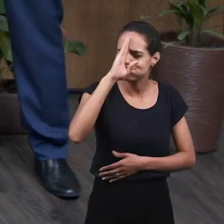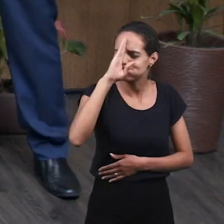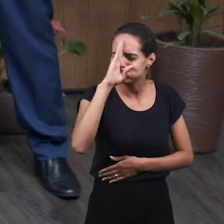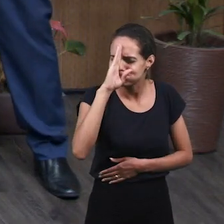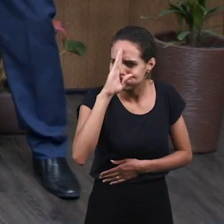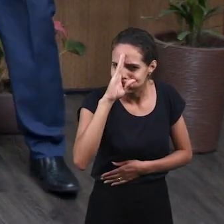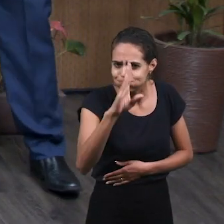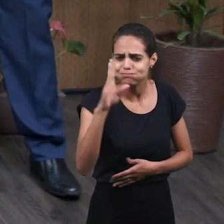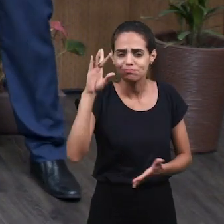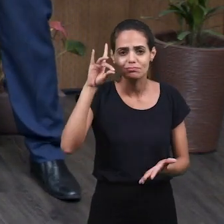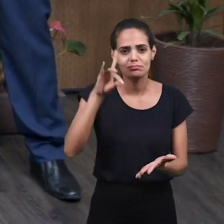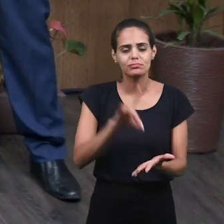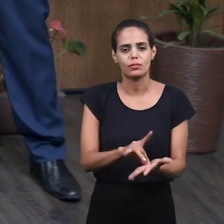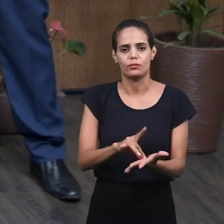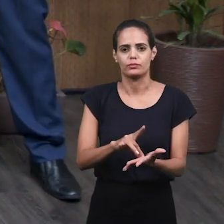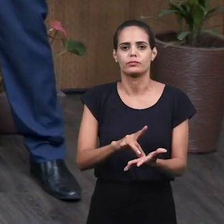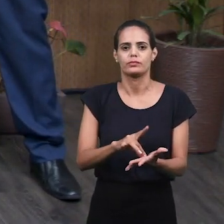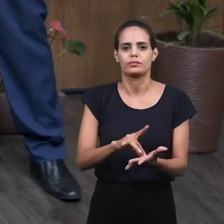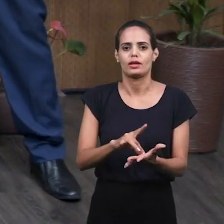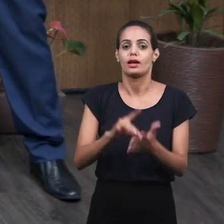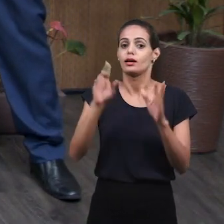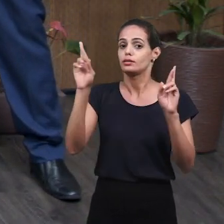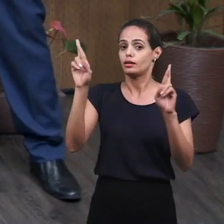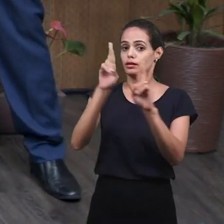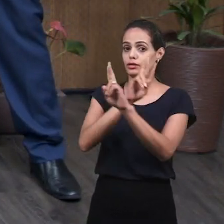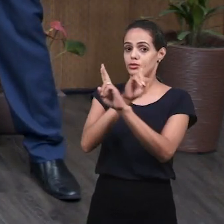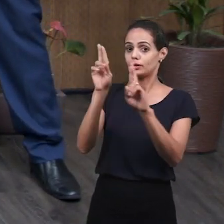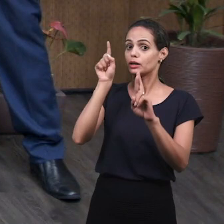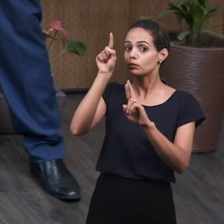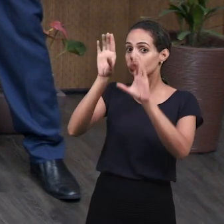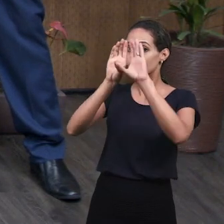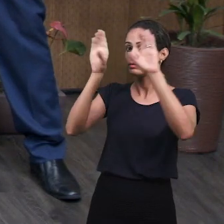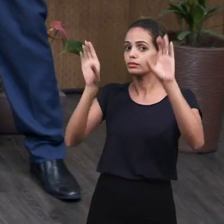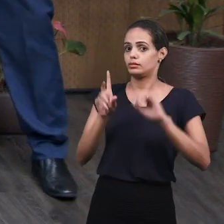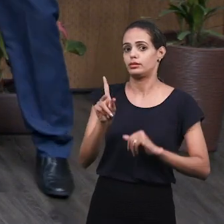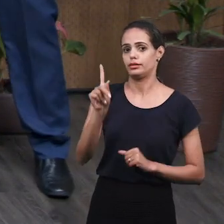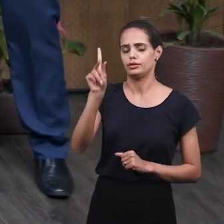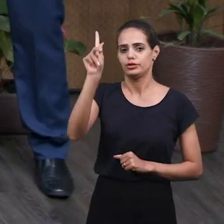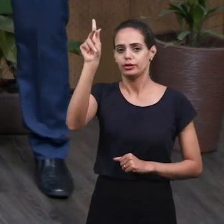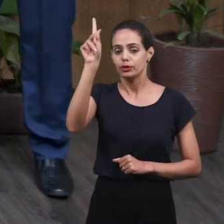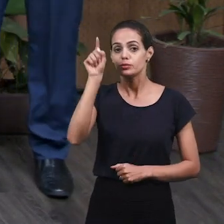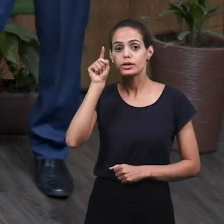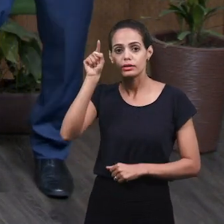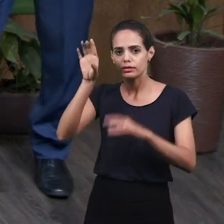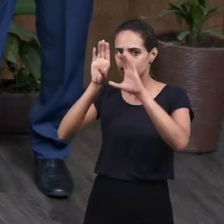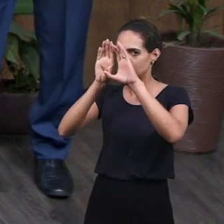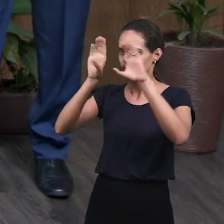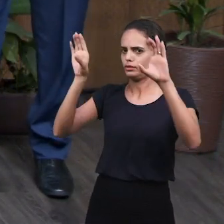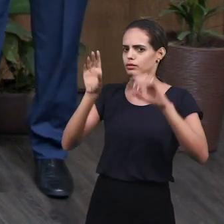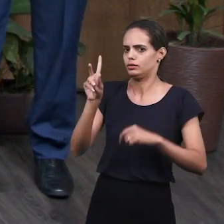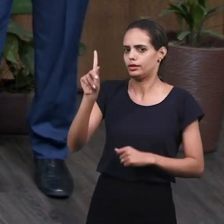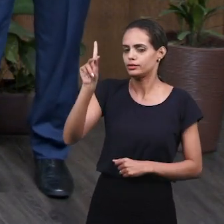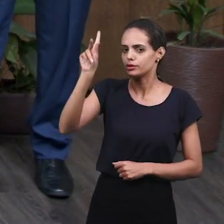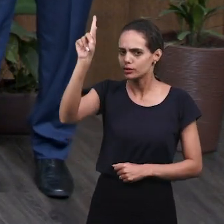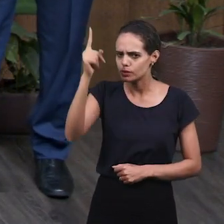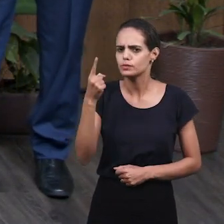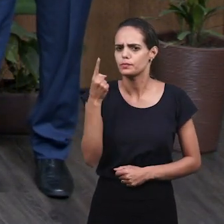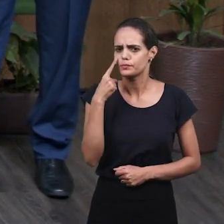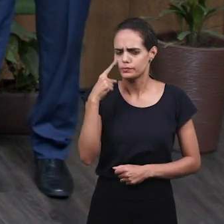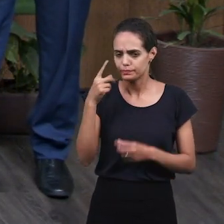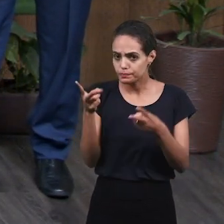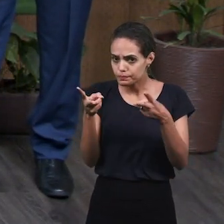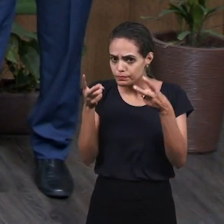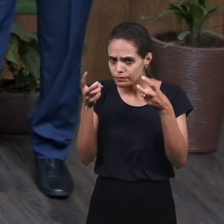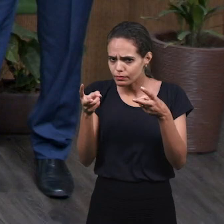à l'éternité de Dieu. Et dans l'éternité de Dieu, observez, il n'a pas passé